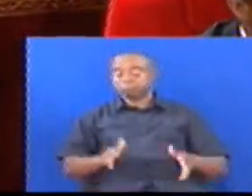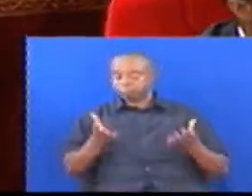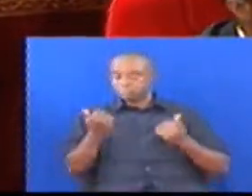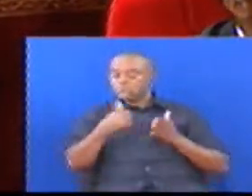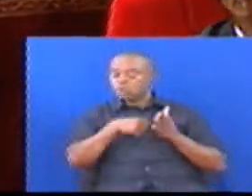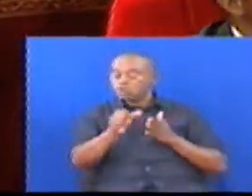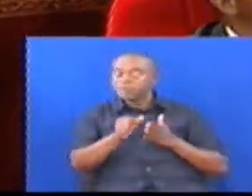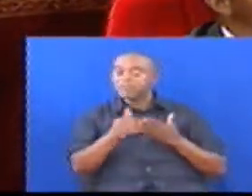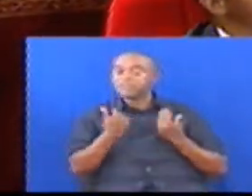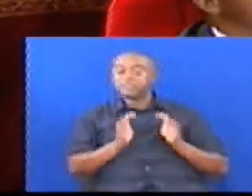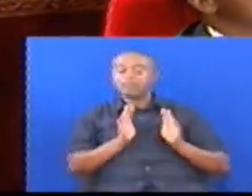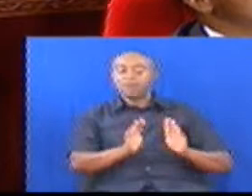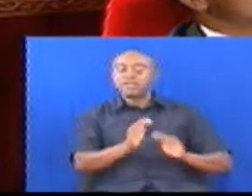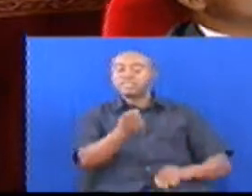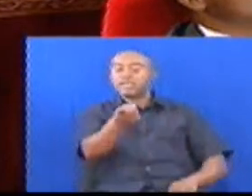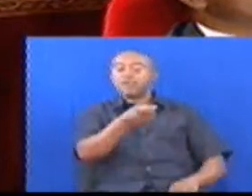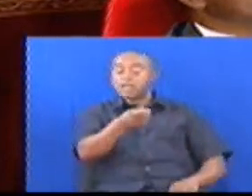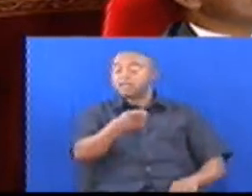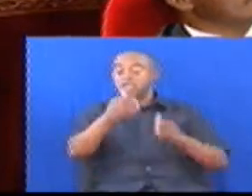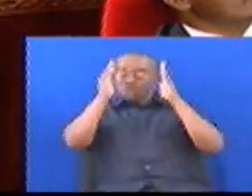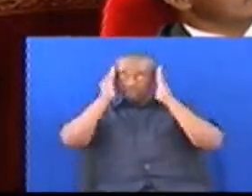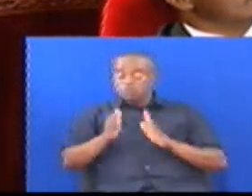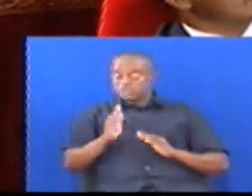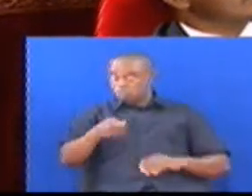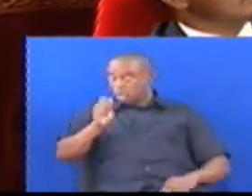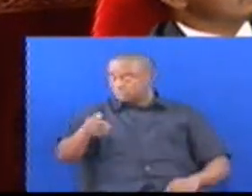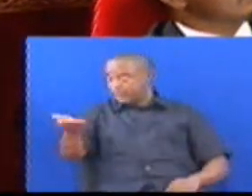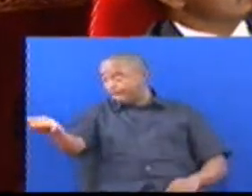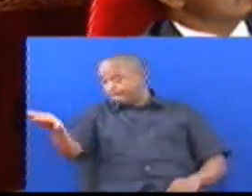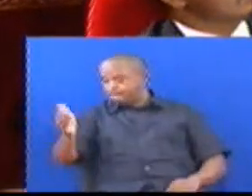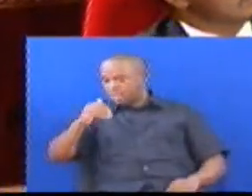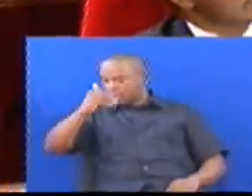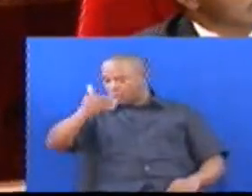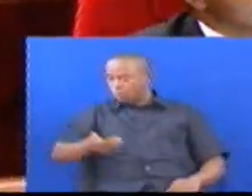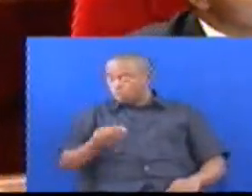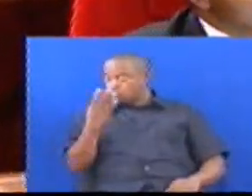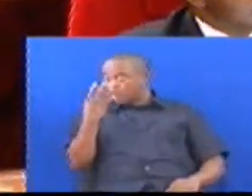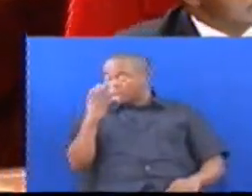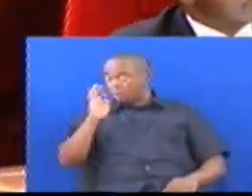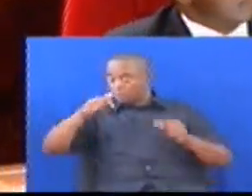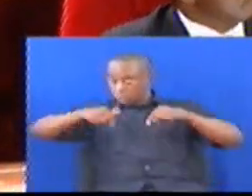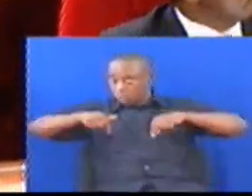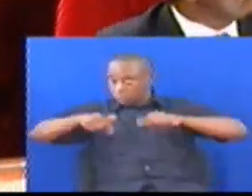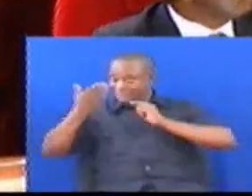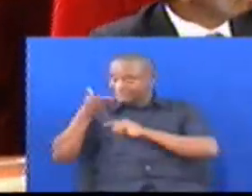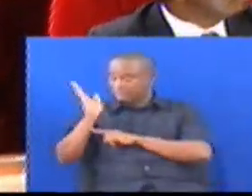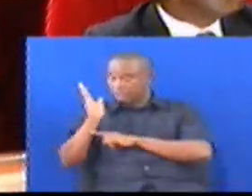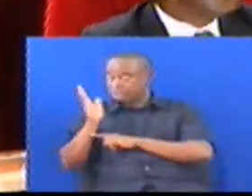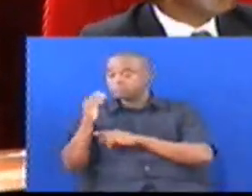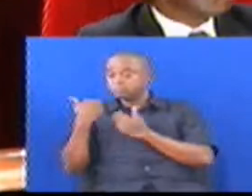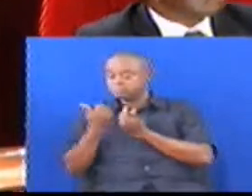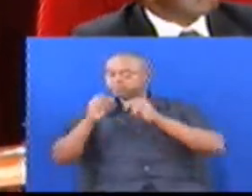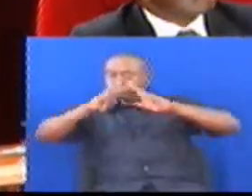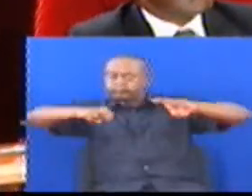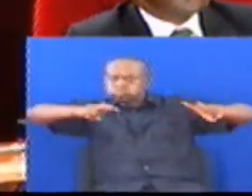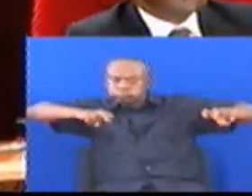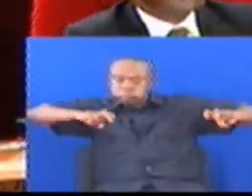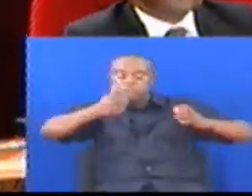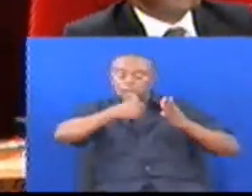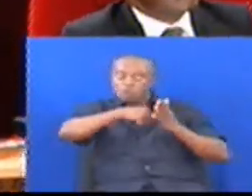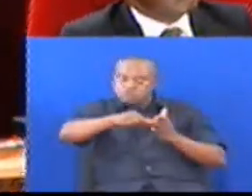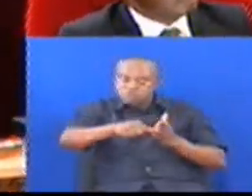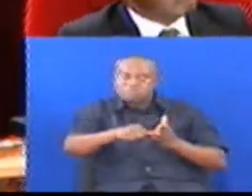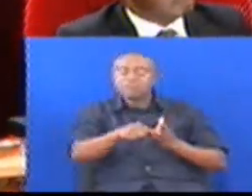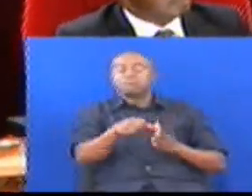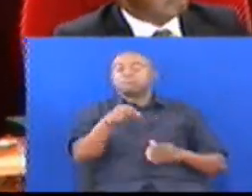Ulipaji wa malimbikizo ya madai. Mheshimiwa Spika, hadi Aprili 2020 serikali imehakiki na kulipa madai ya